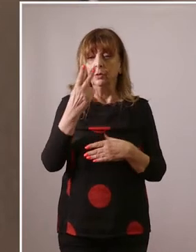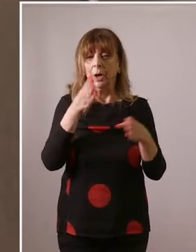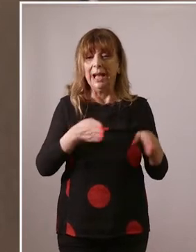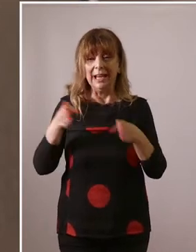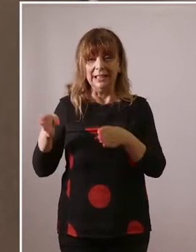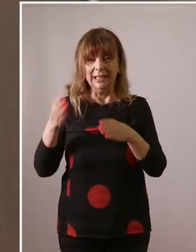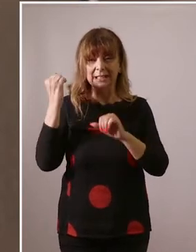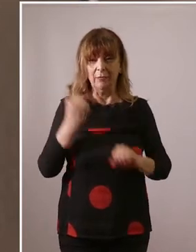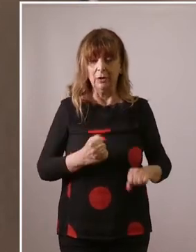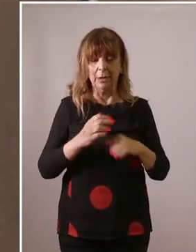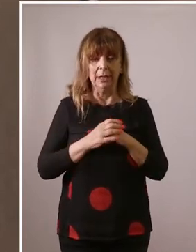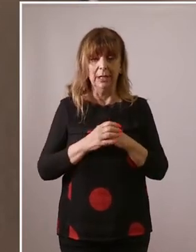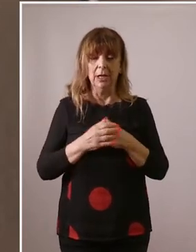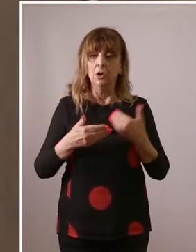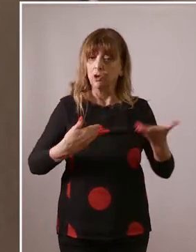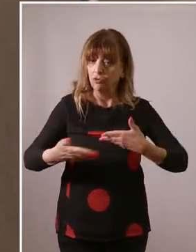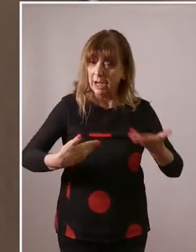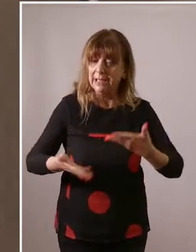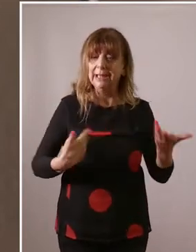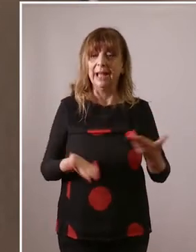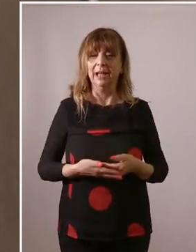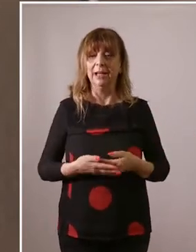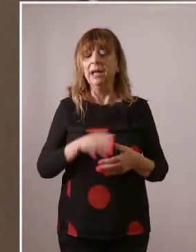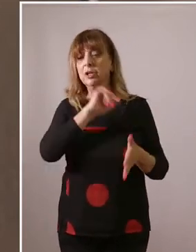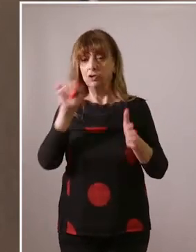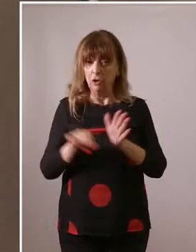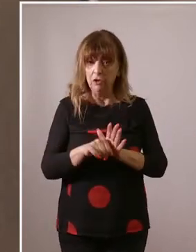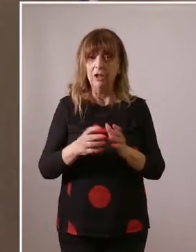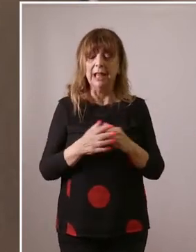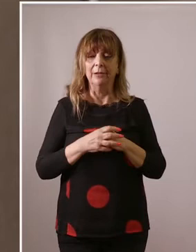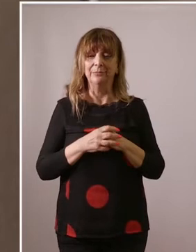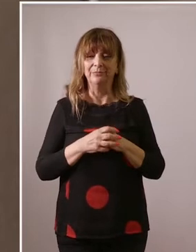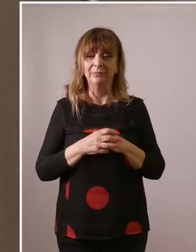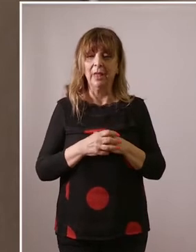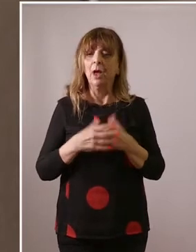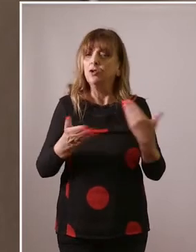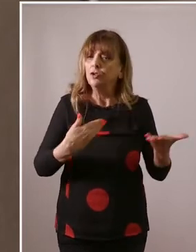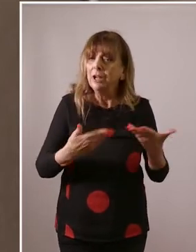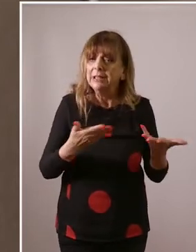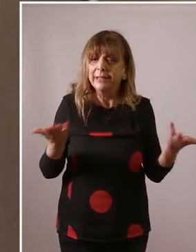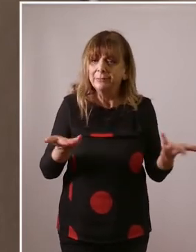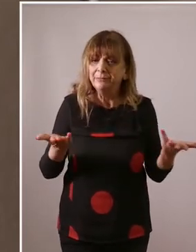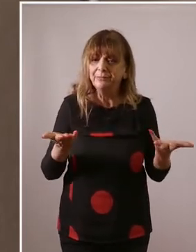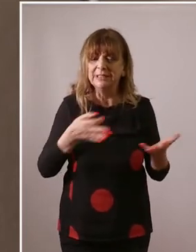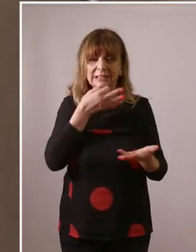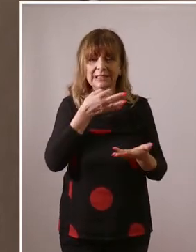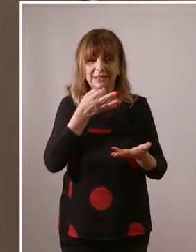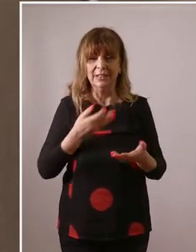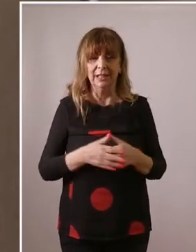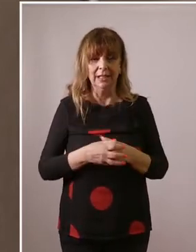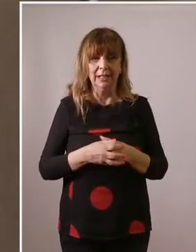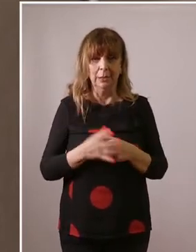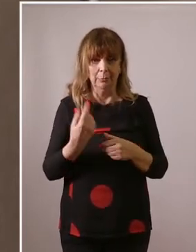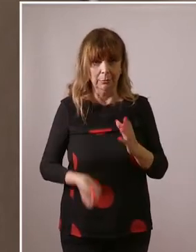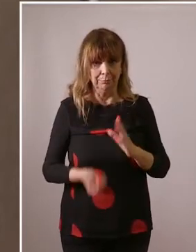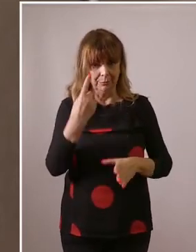fondo la socialità e la storicità socialità vuol dire che perché sorga l'esigenza